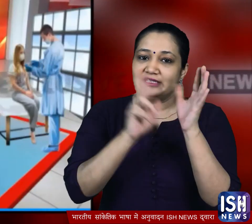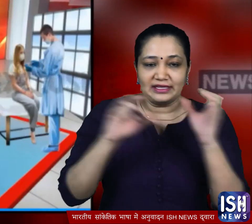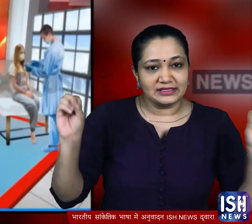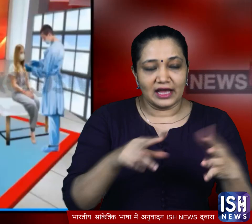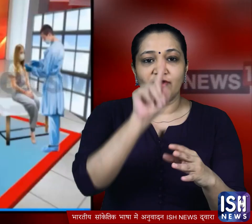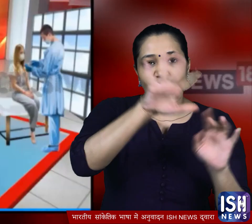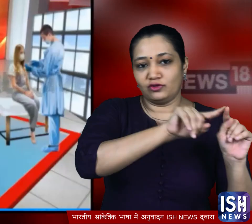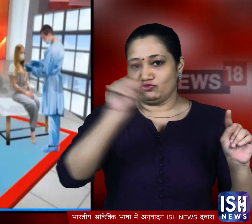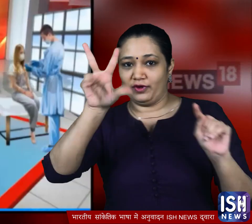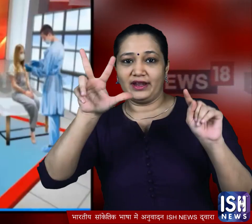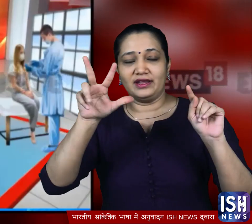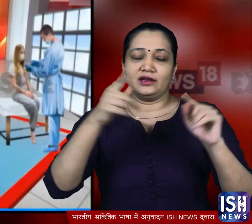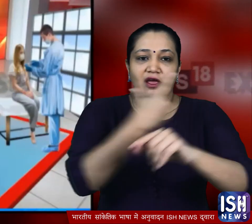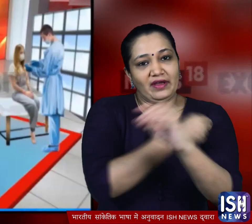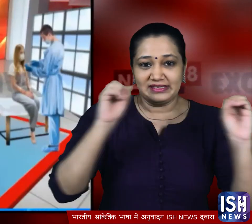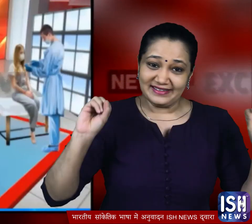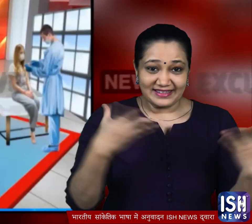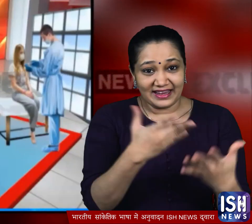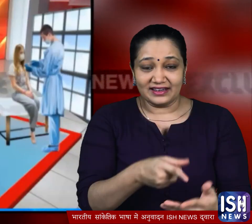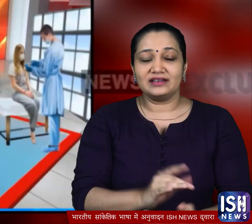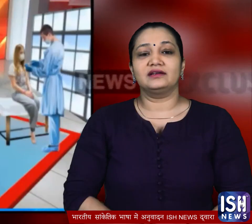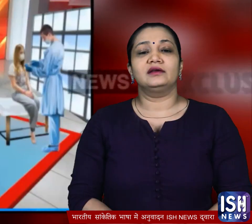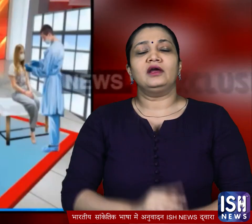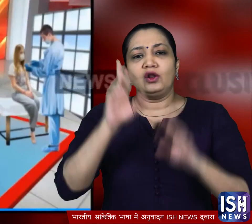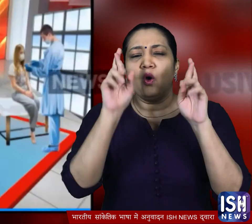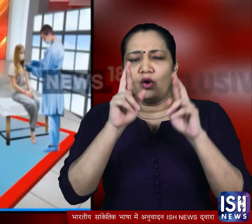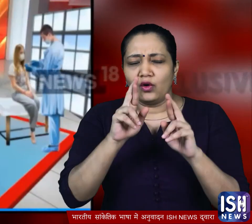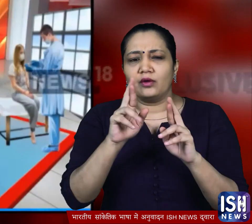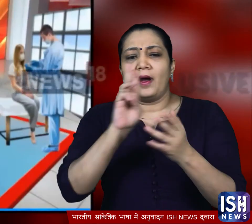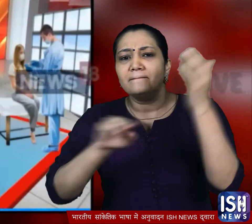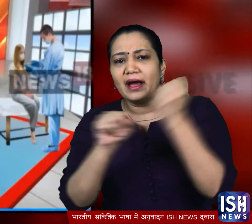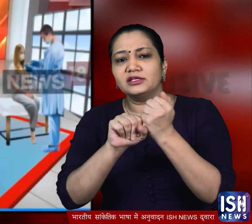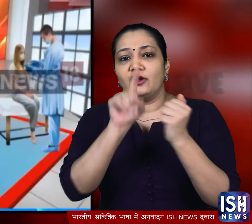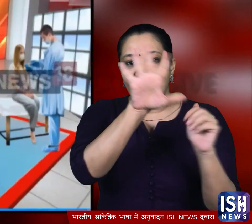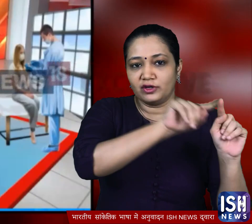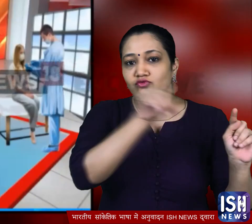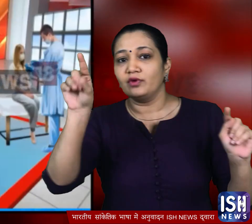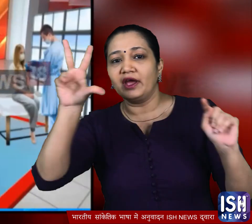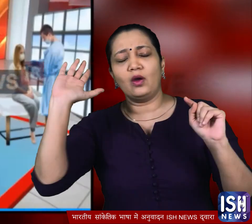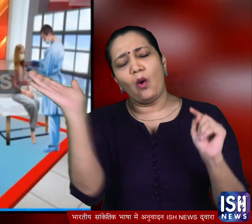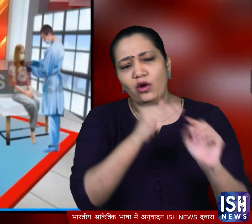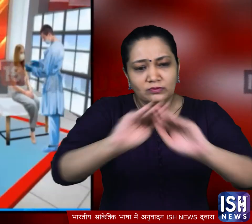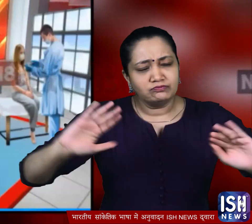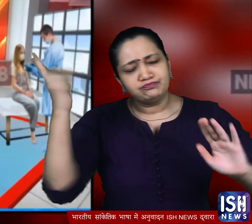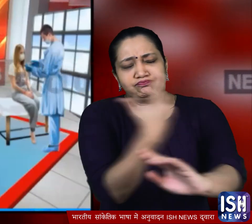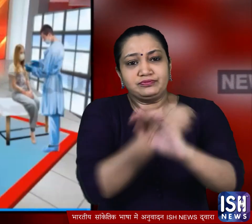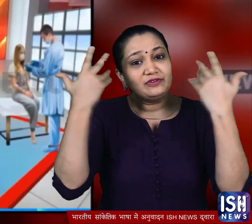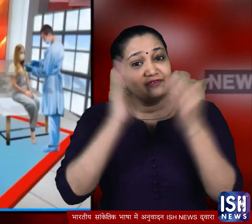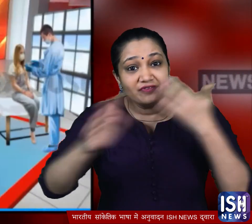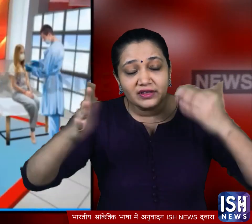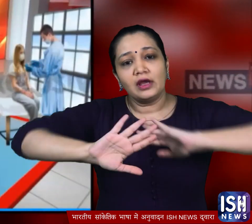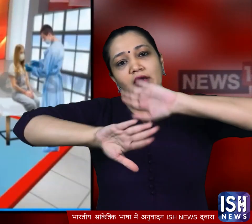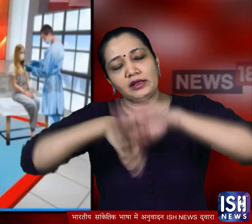से 18 साल तक के बच्चों के लिए वैक्सीनेशन अभियान शुरू किया गया था और उम्मीद की जा रही है कि मार्च तक 15 से 18 साल तक के सभी बच्चों